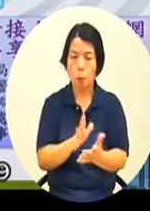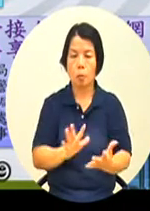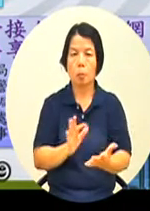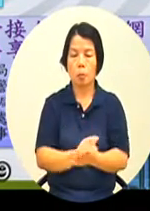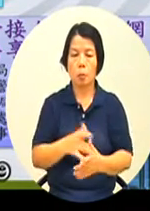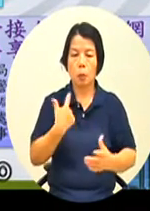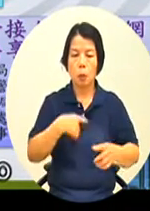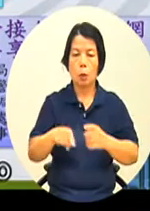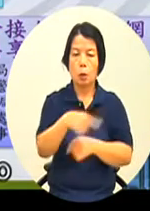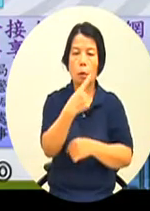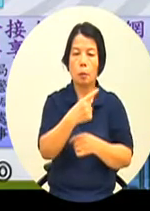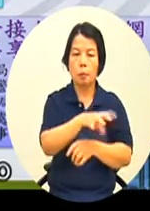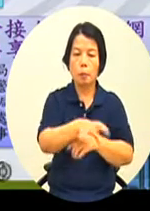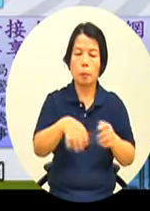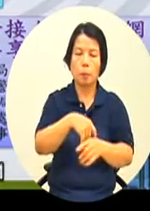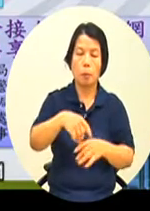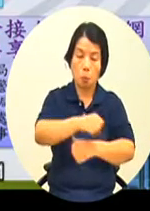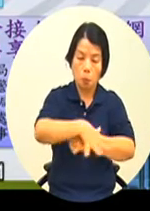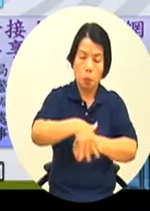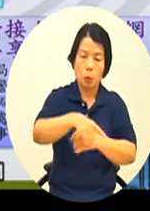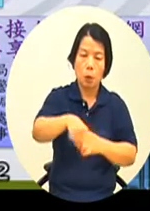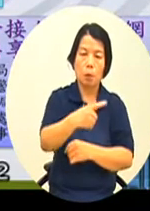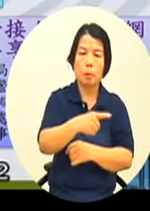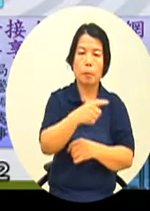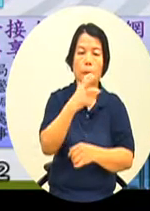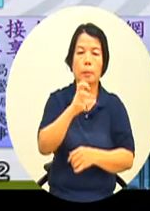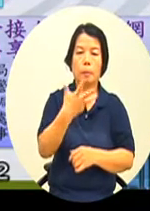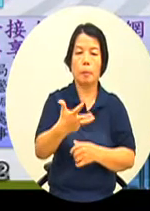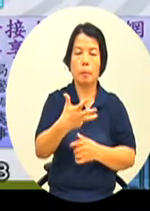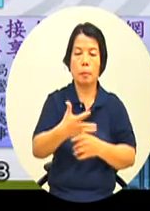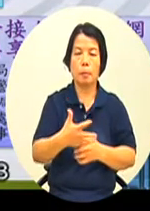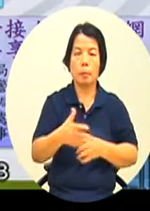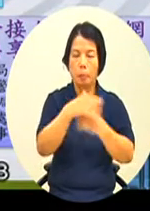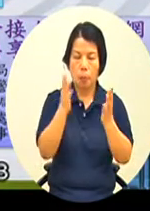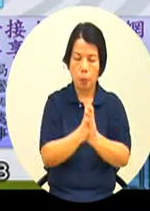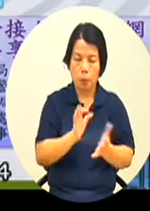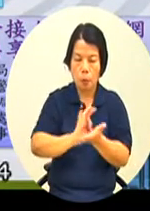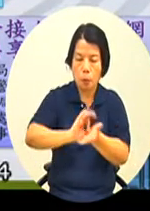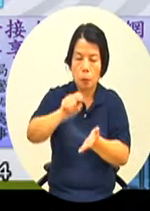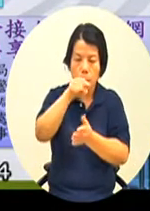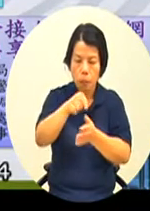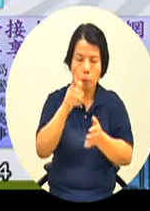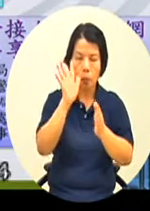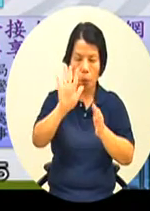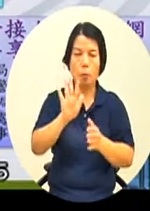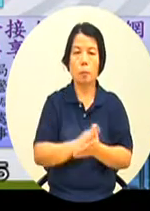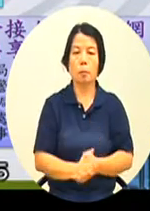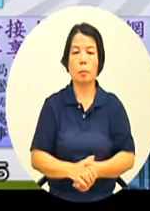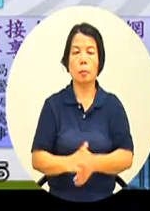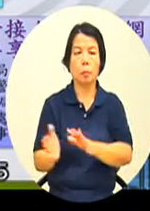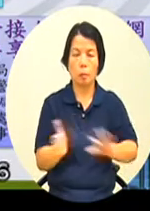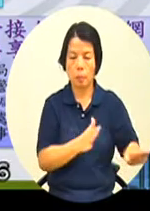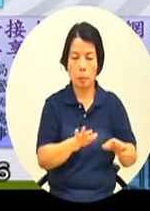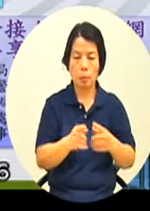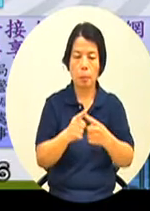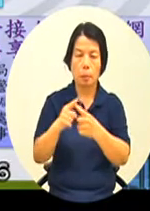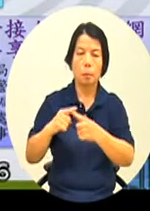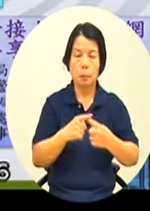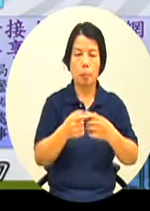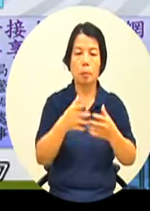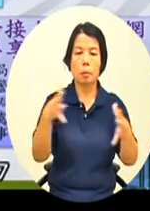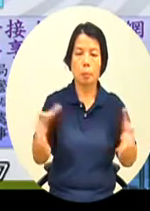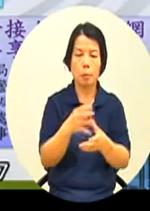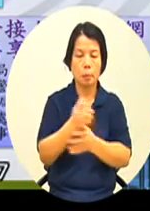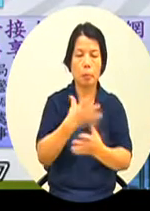土188个机关来应用我们这个差遣系统。另外，在借接人事服务网共享资源部